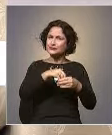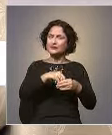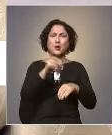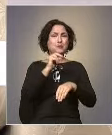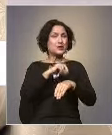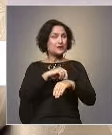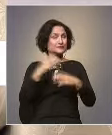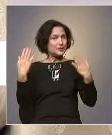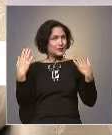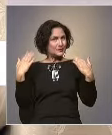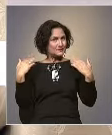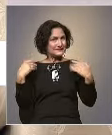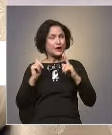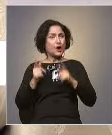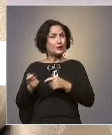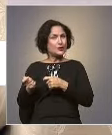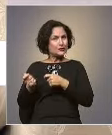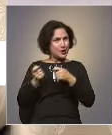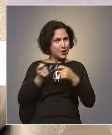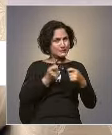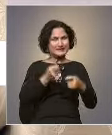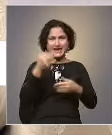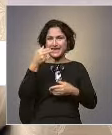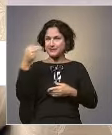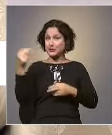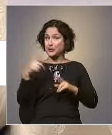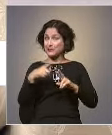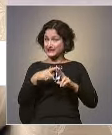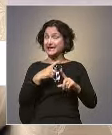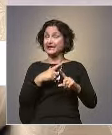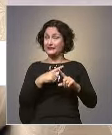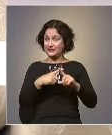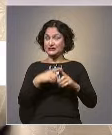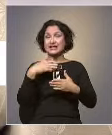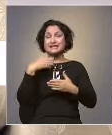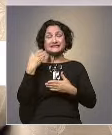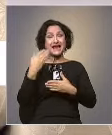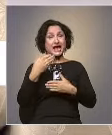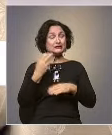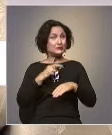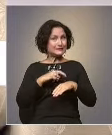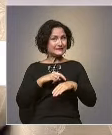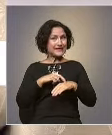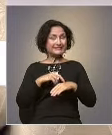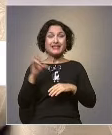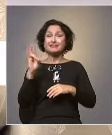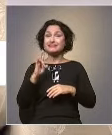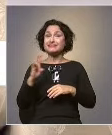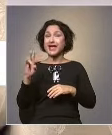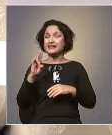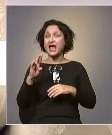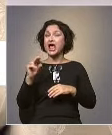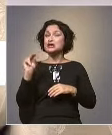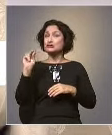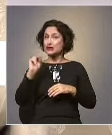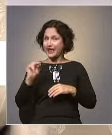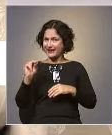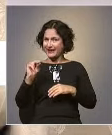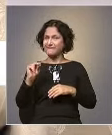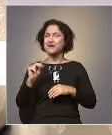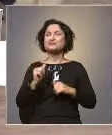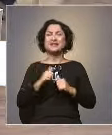който носи името на Паисий Хилендарски, ще участва в честванията? Ще ни разкаже доцент доктор Надя Чернева, заместник ректор на учебното заведение.